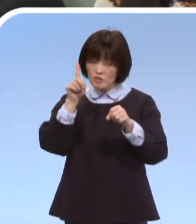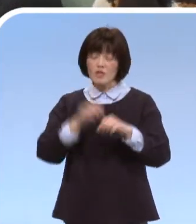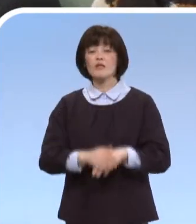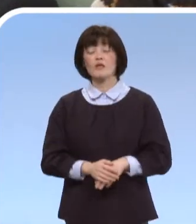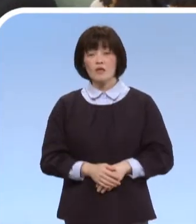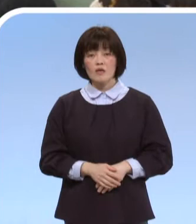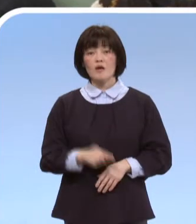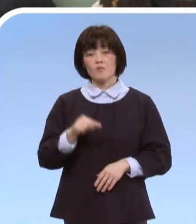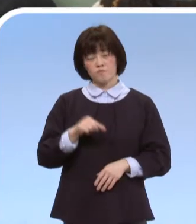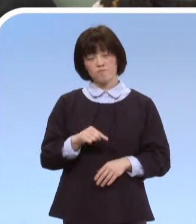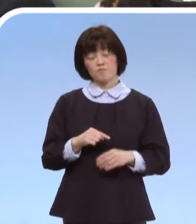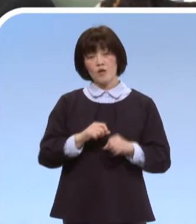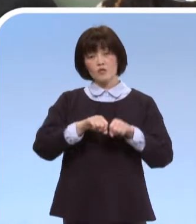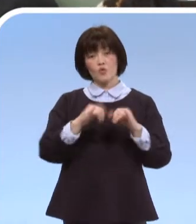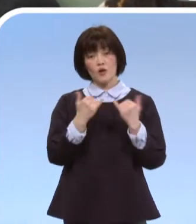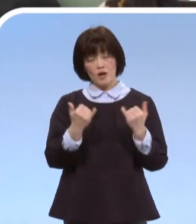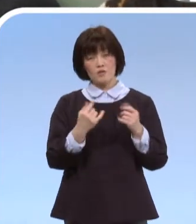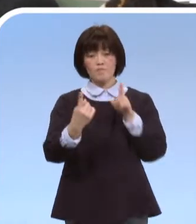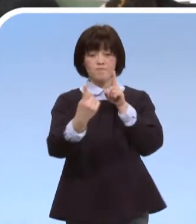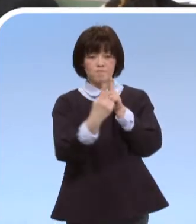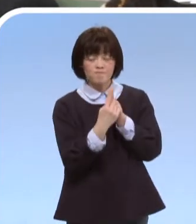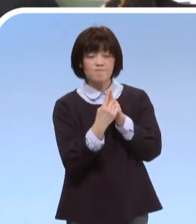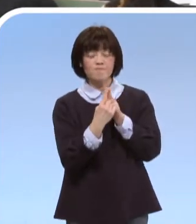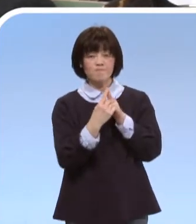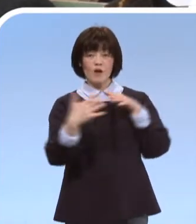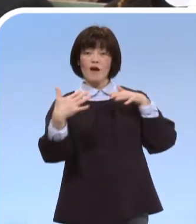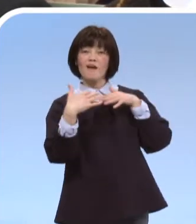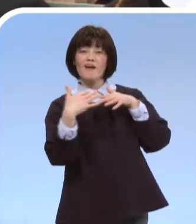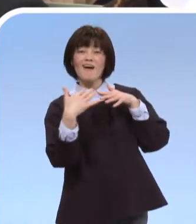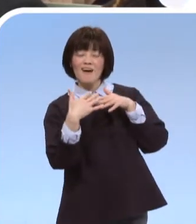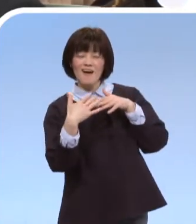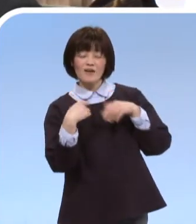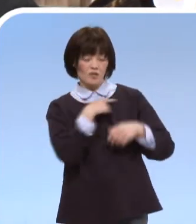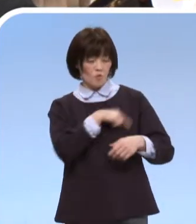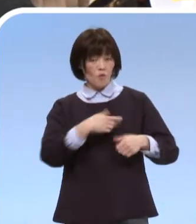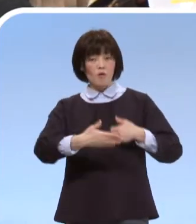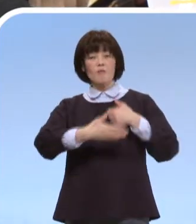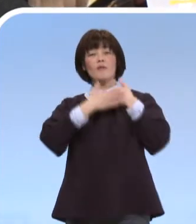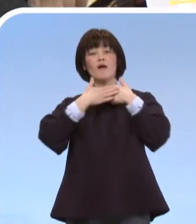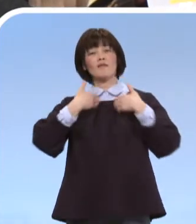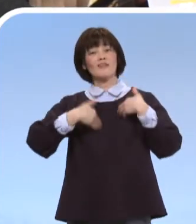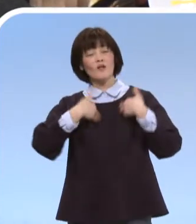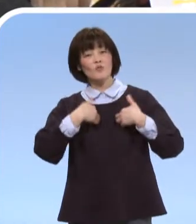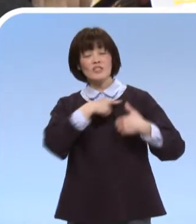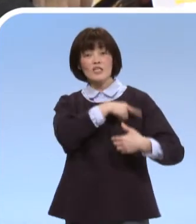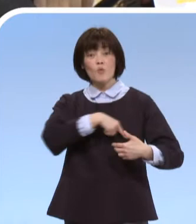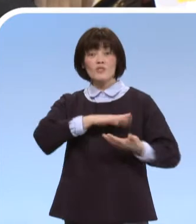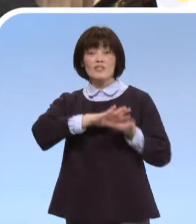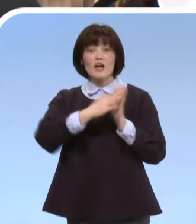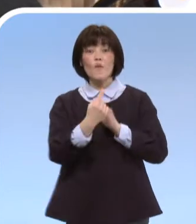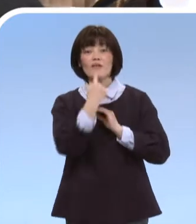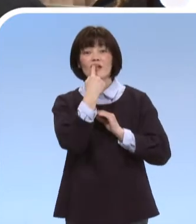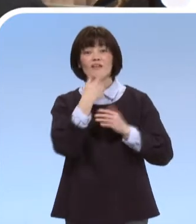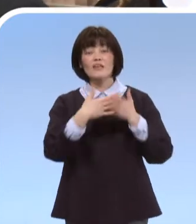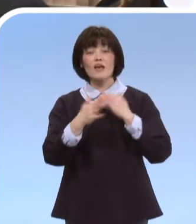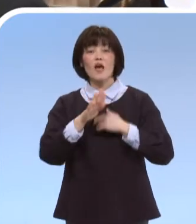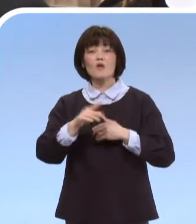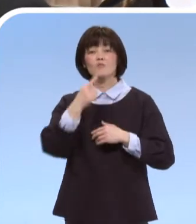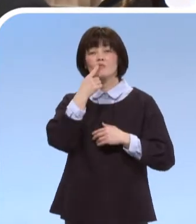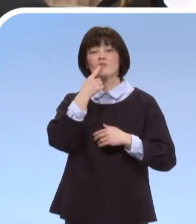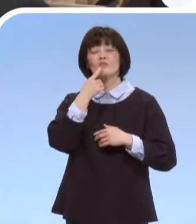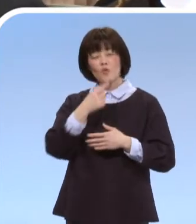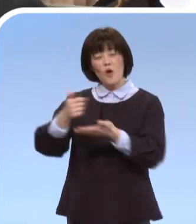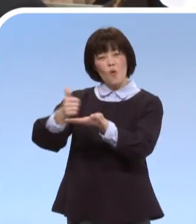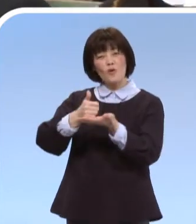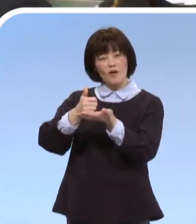なんか障害ある人と喋ってて心が潤ってなんか楽しくなったっていう経験が僕もやっぱあるんですよね。そういう気持ちにこのコープ